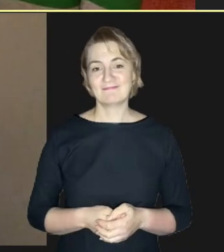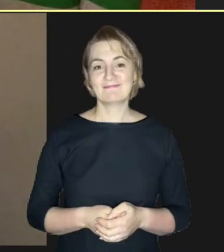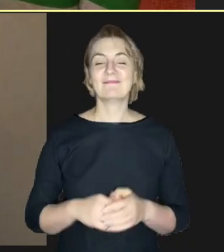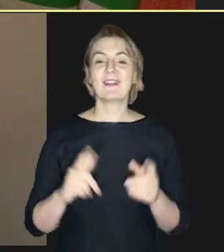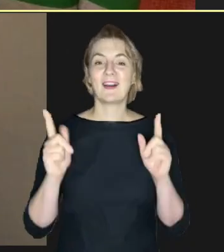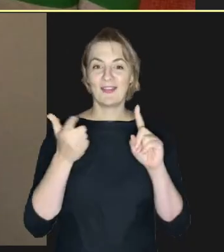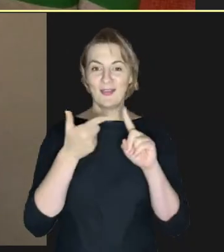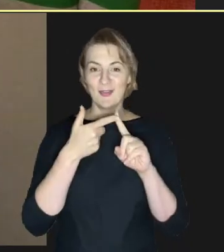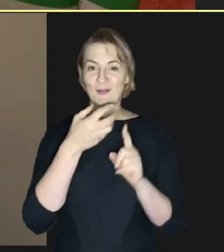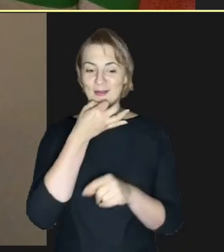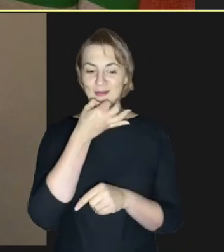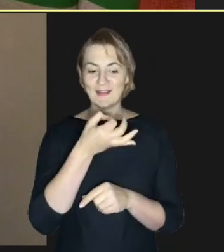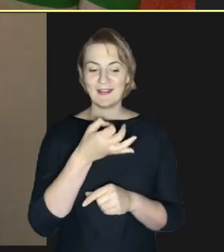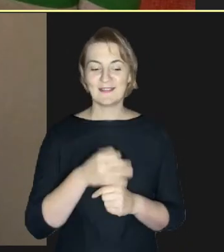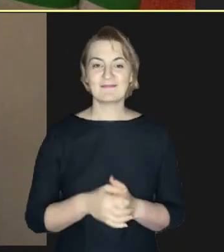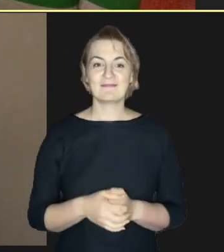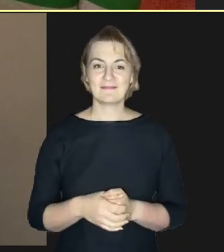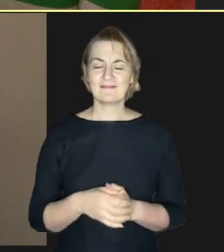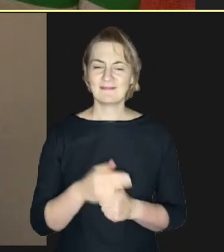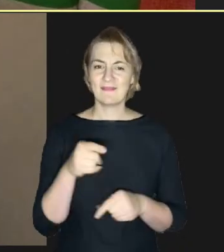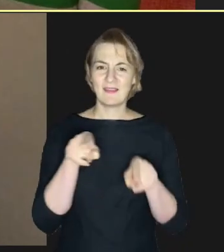Drugie pytanie też jest o lęk.